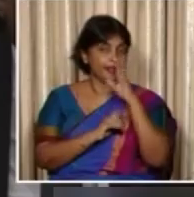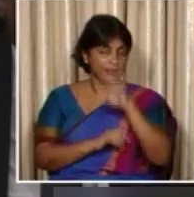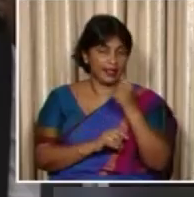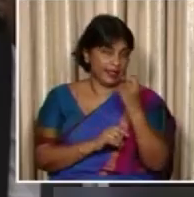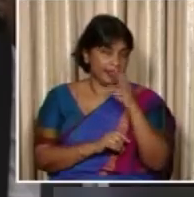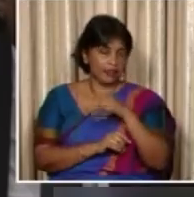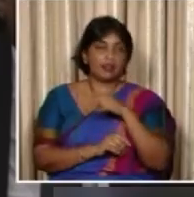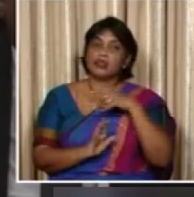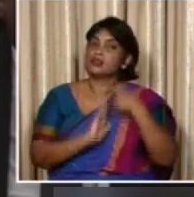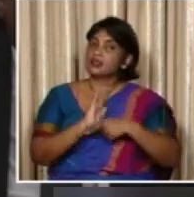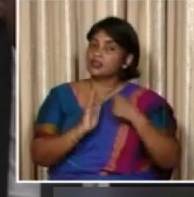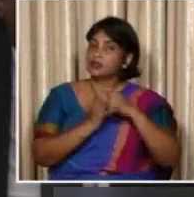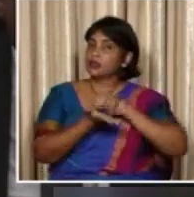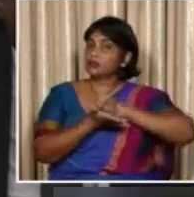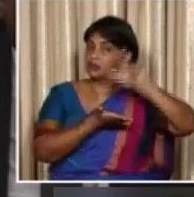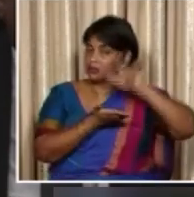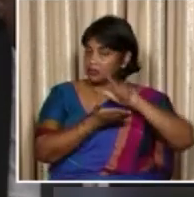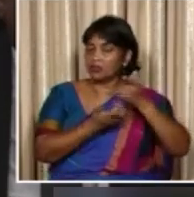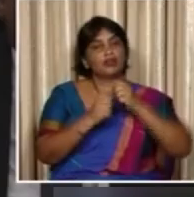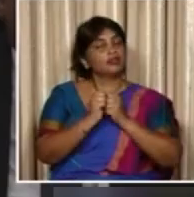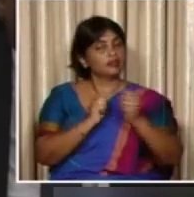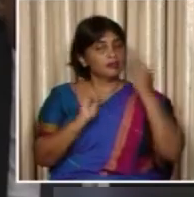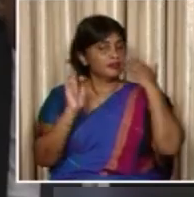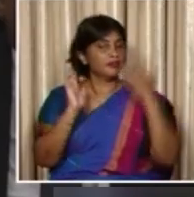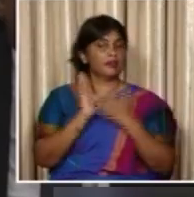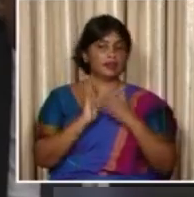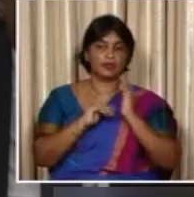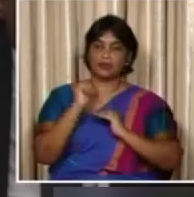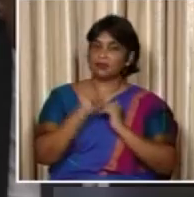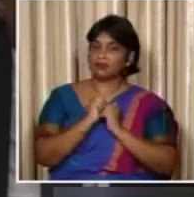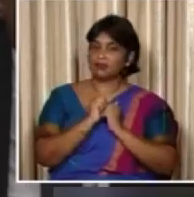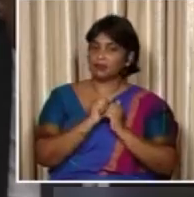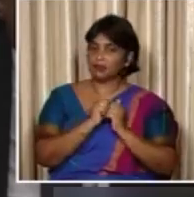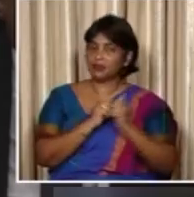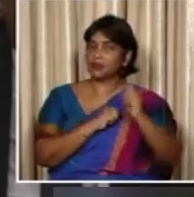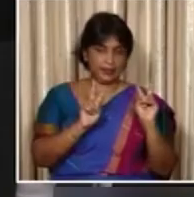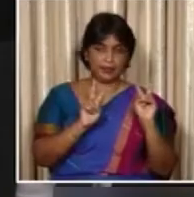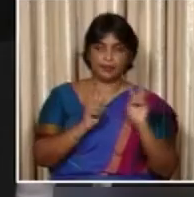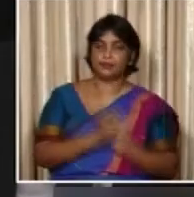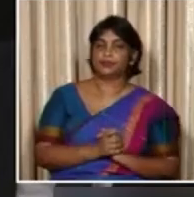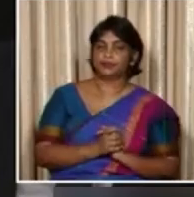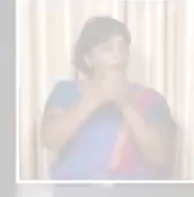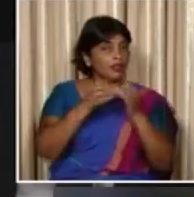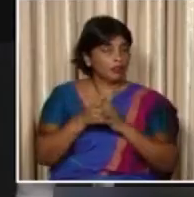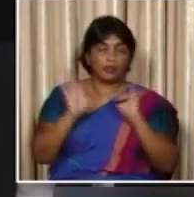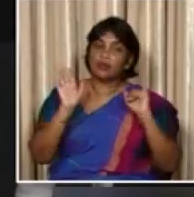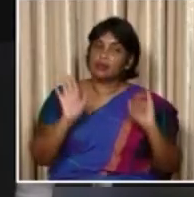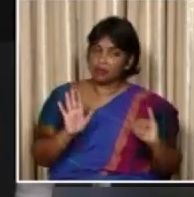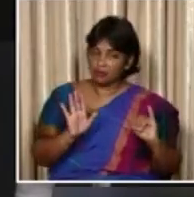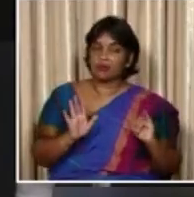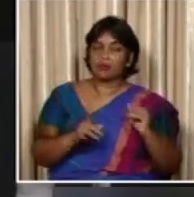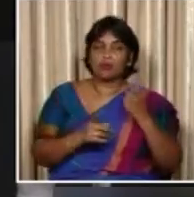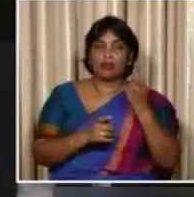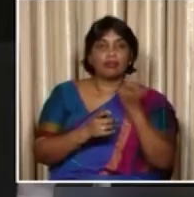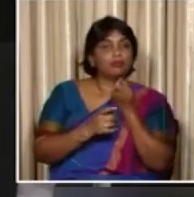විසින් ශ්‍රී ලංකා ගුවන් සේවය ප්‍රතිව්‍යුහගත කිරීම ක්‍රියාමලිය සිදු කරමින් සිටි පාර්ශව 6 අවිලාස